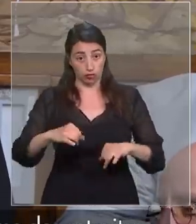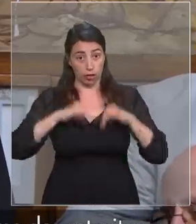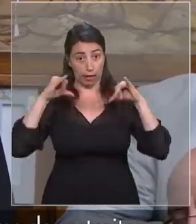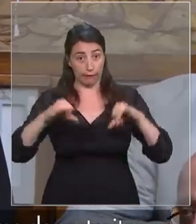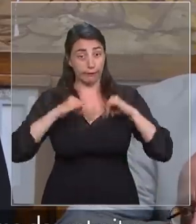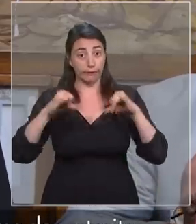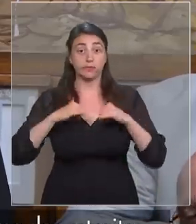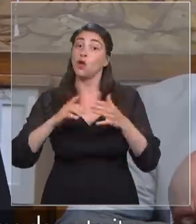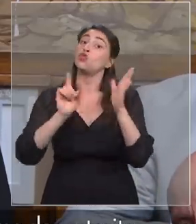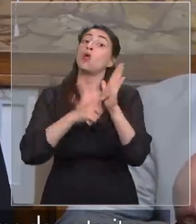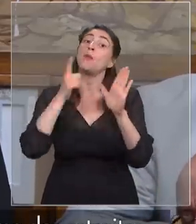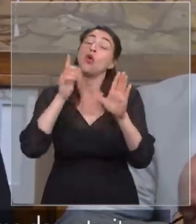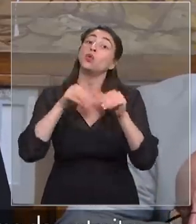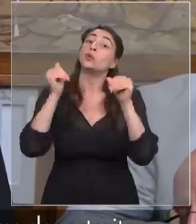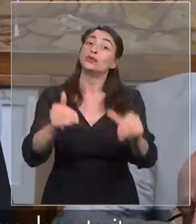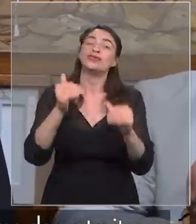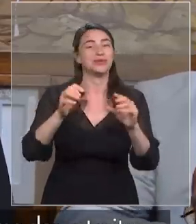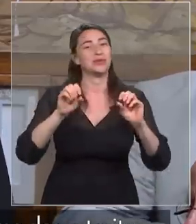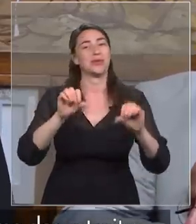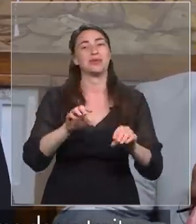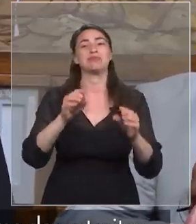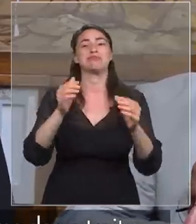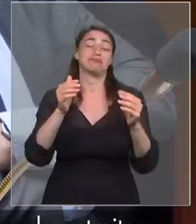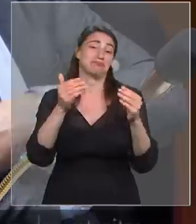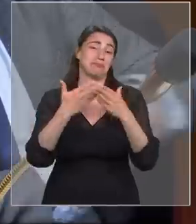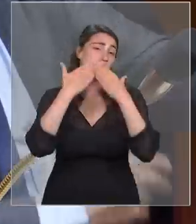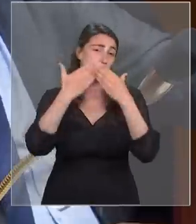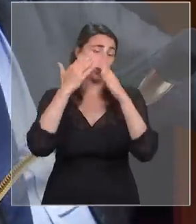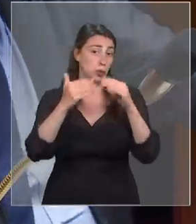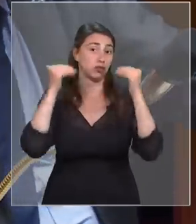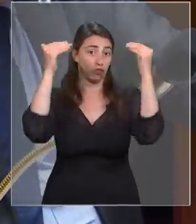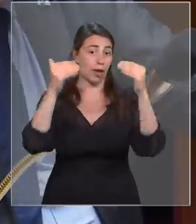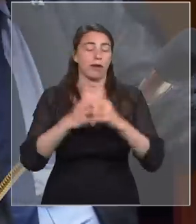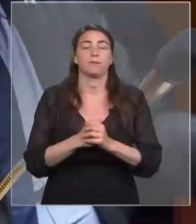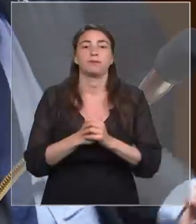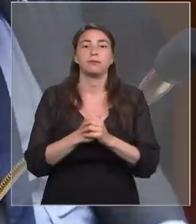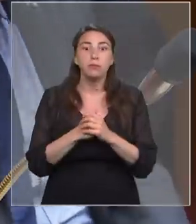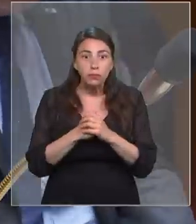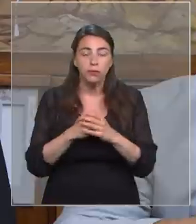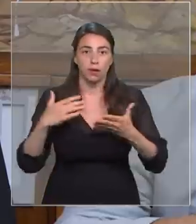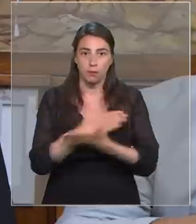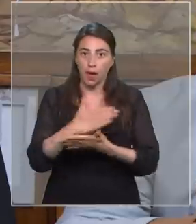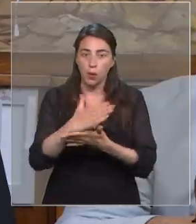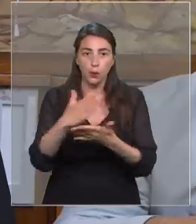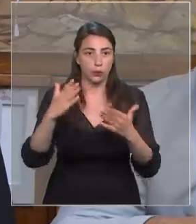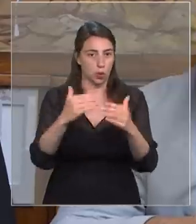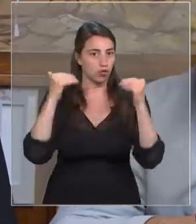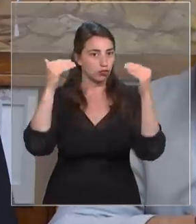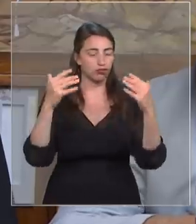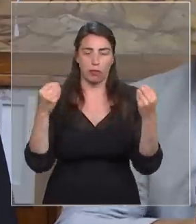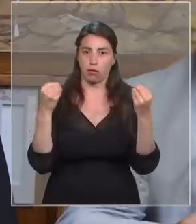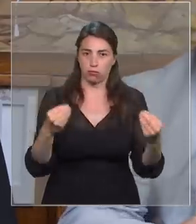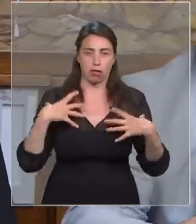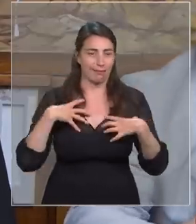poursuivre des études supérieures aussi, en organisant la sélection avec Parcoursup. Parcoursup génère stress et angoisse pour les élèves, mais aussi pour